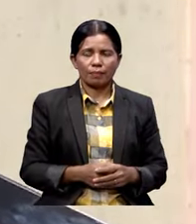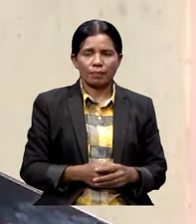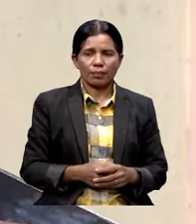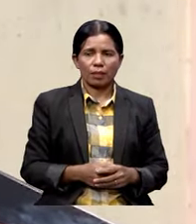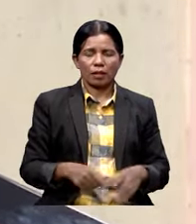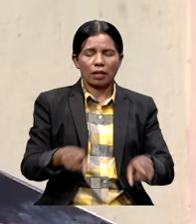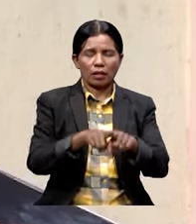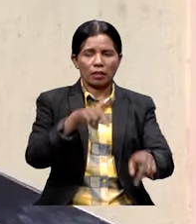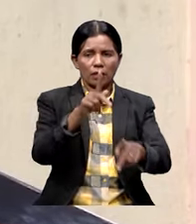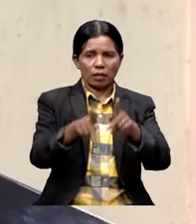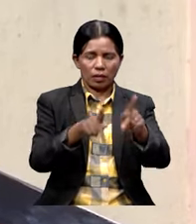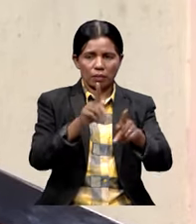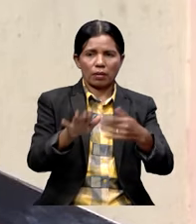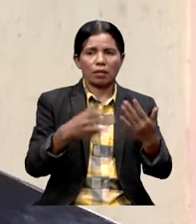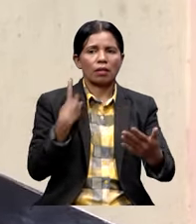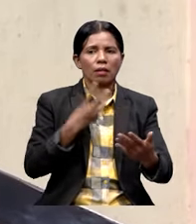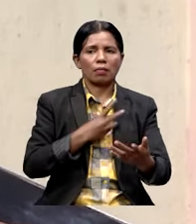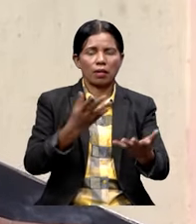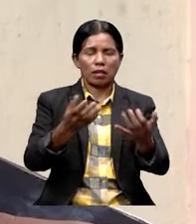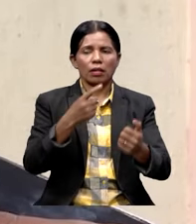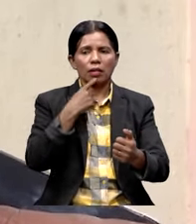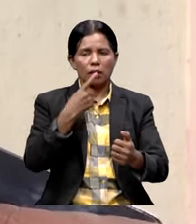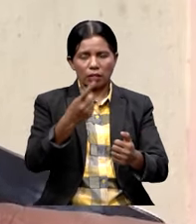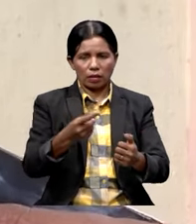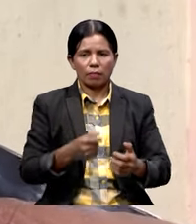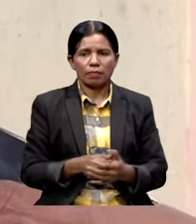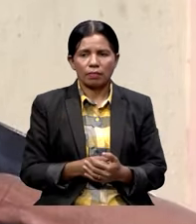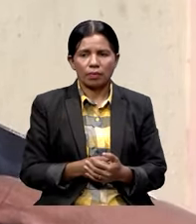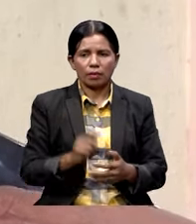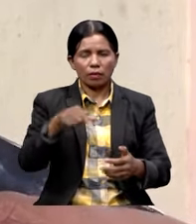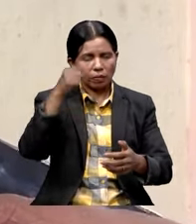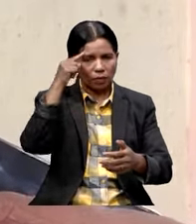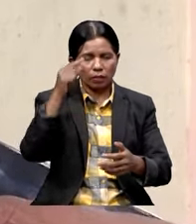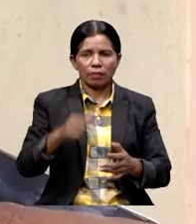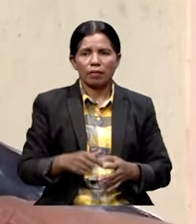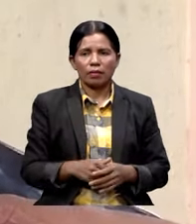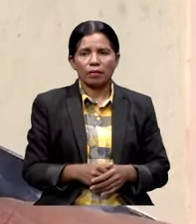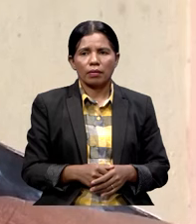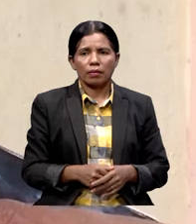Nuda serani, kami akan rekomenda ba governo,